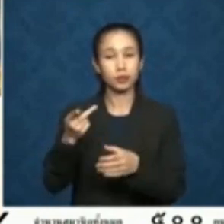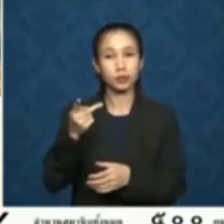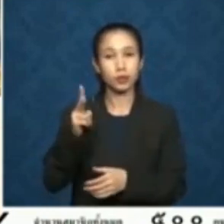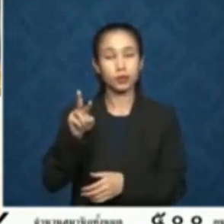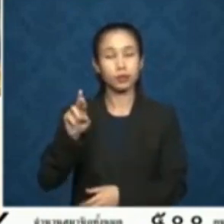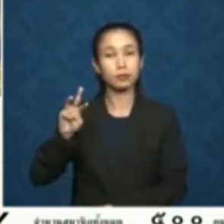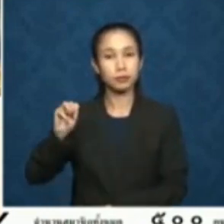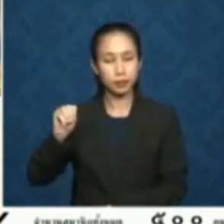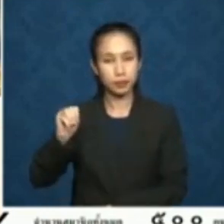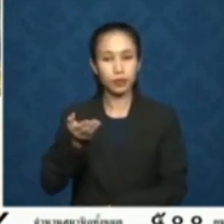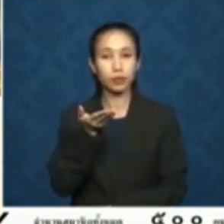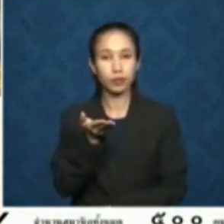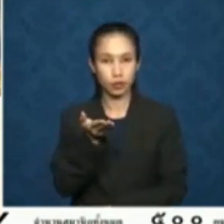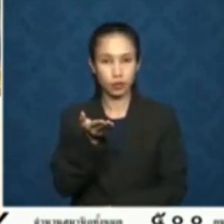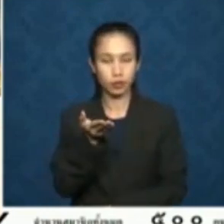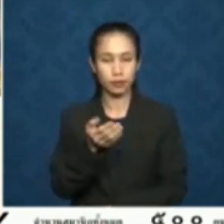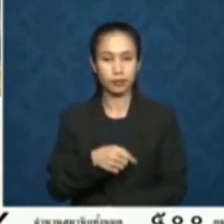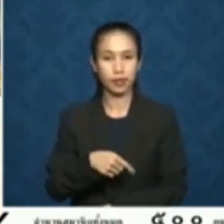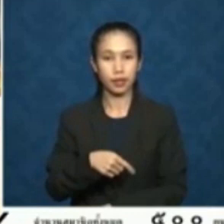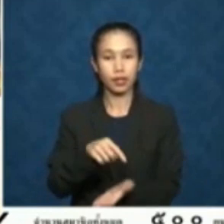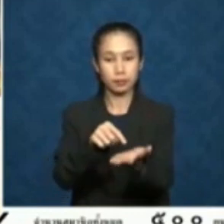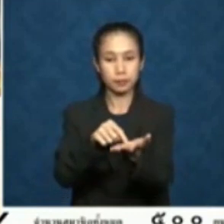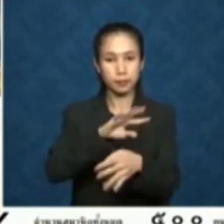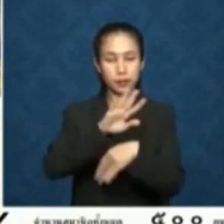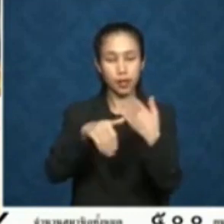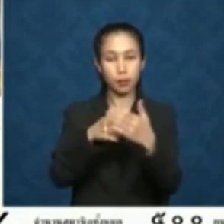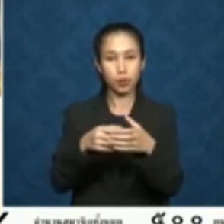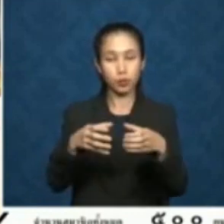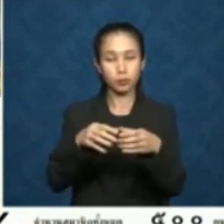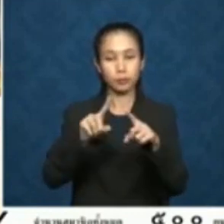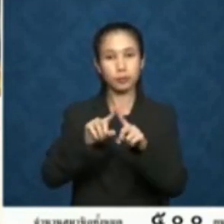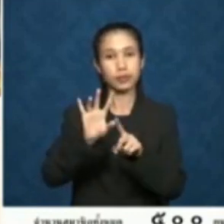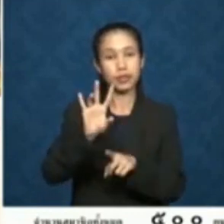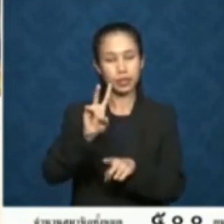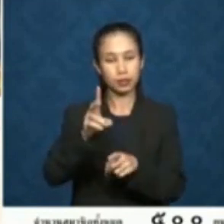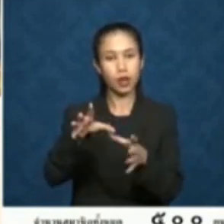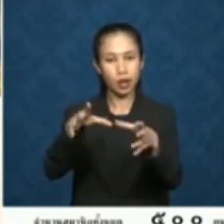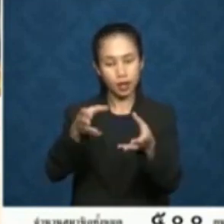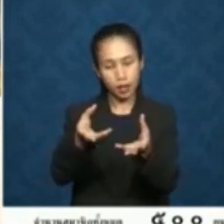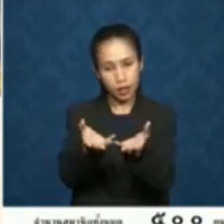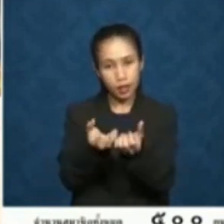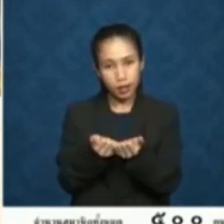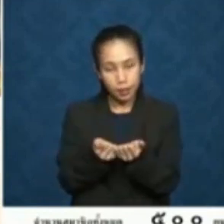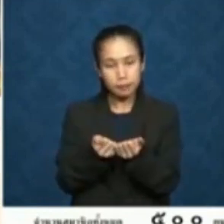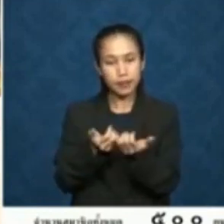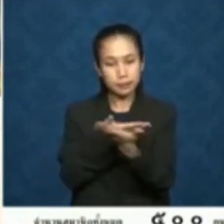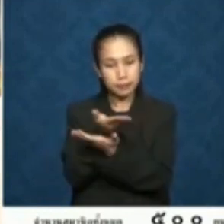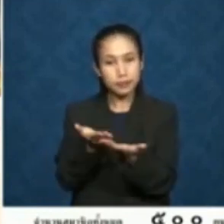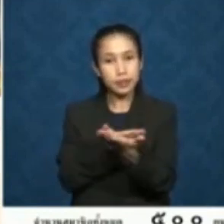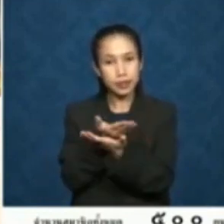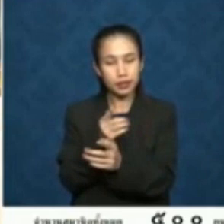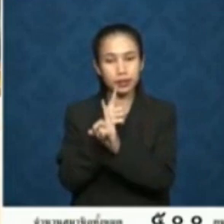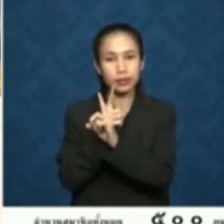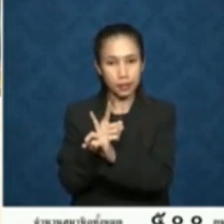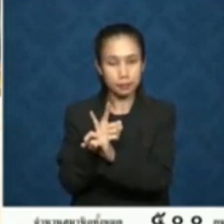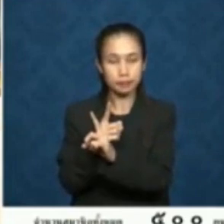ก็ขอนะครับนำนะครับกลับไปพิจารณานะครับ ก่อนนะครับตามข้อบังคับการ